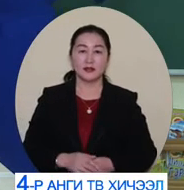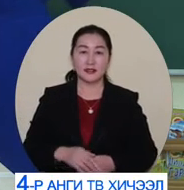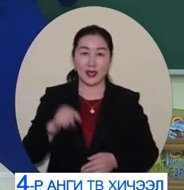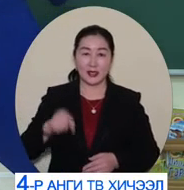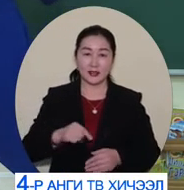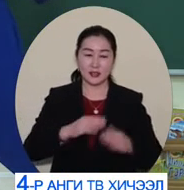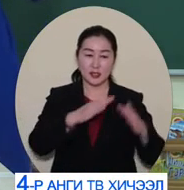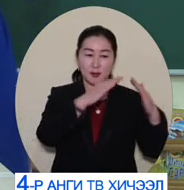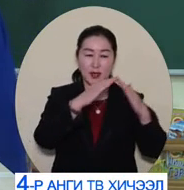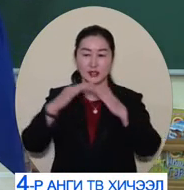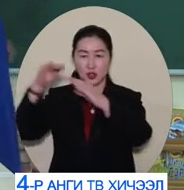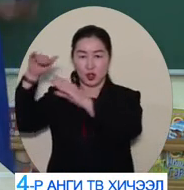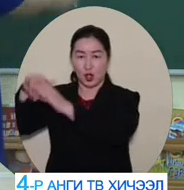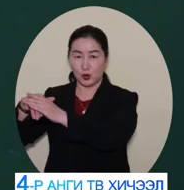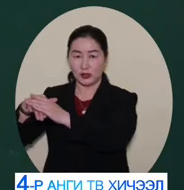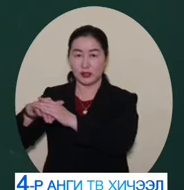бүгдээс ингээ харахад